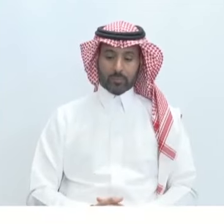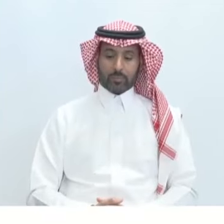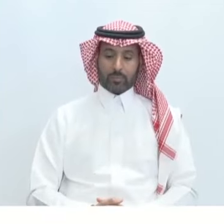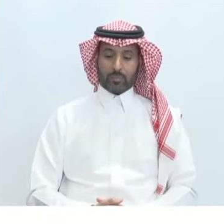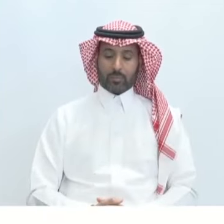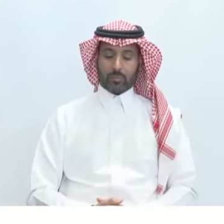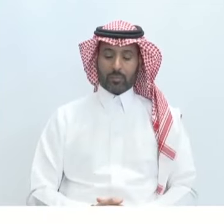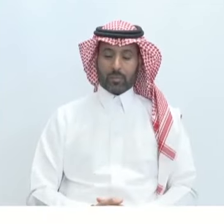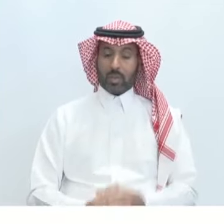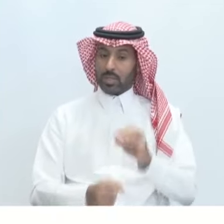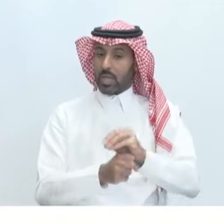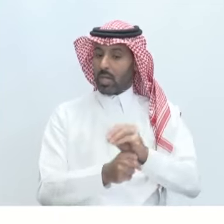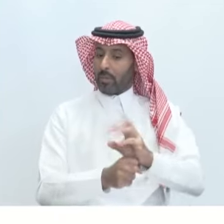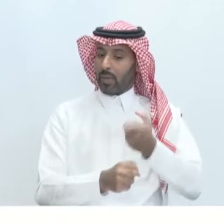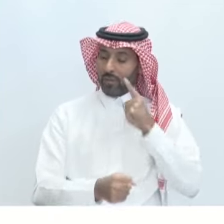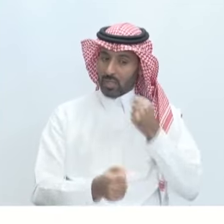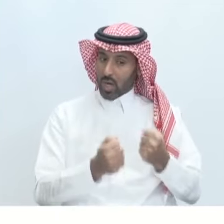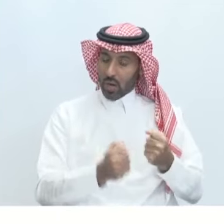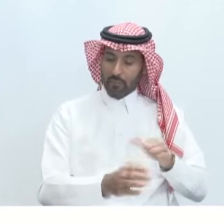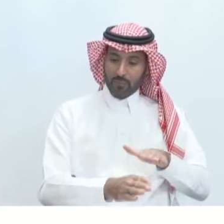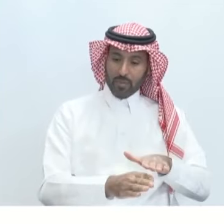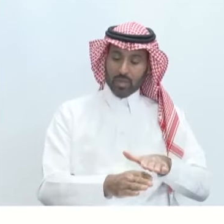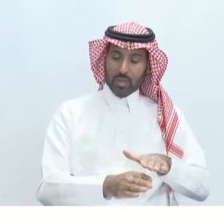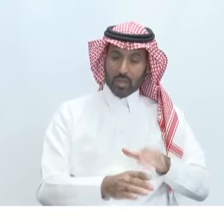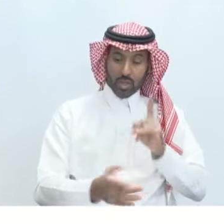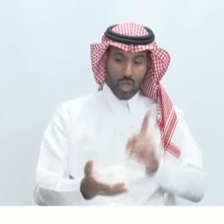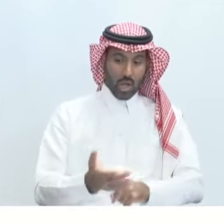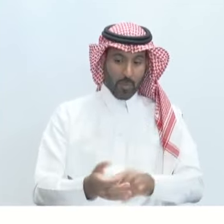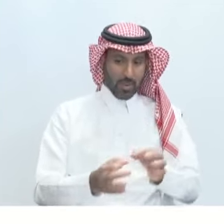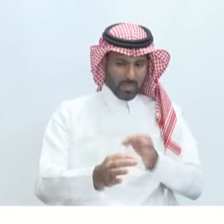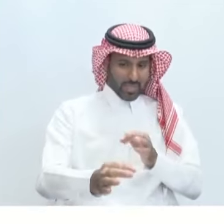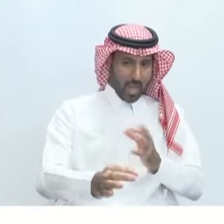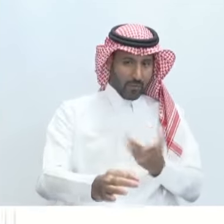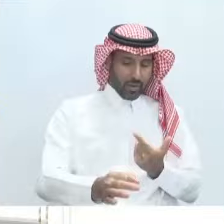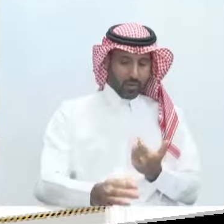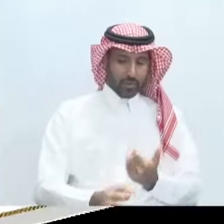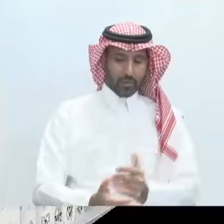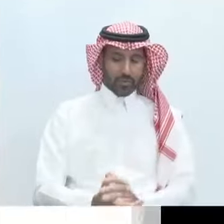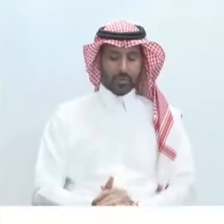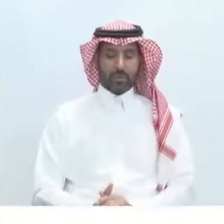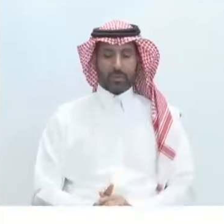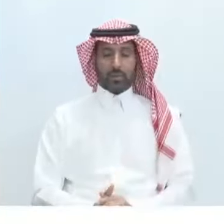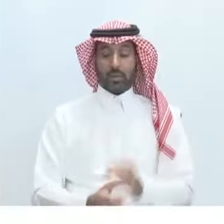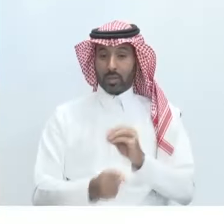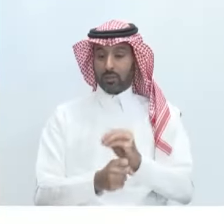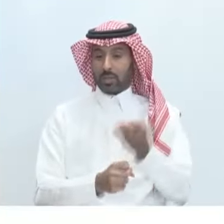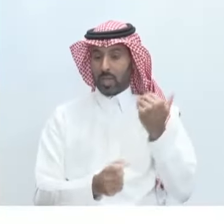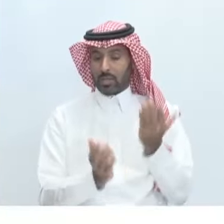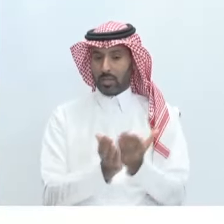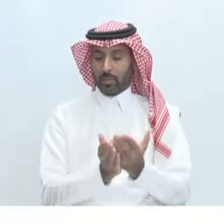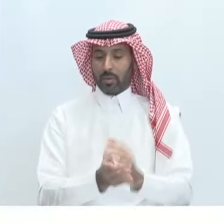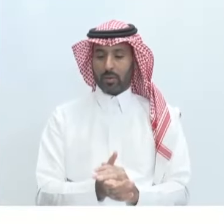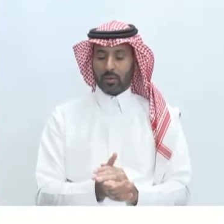اذا بذلك تعلمنا كيفيه التحكم في او التحقق من مسافه ايضا تعلمنا في الدرس